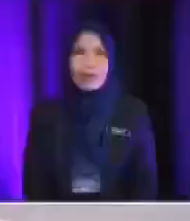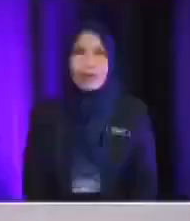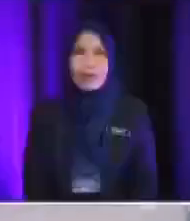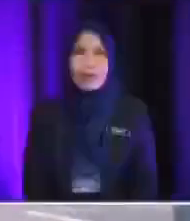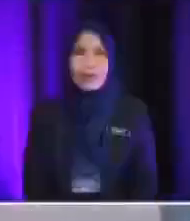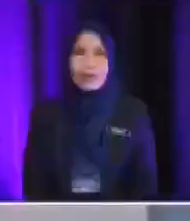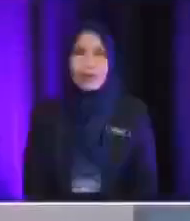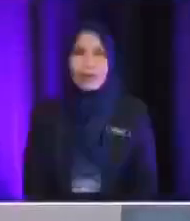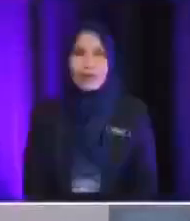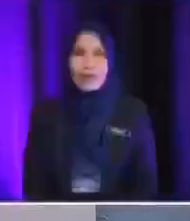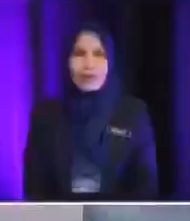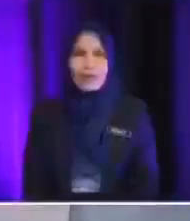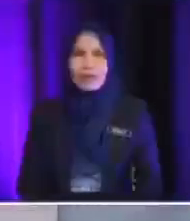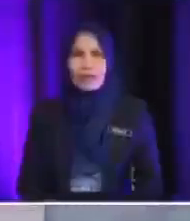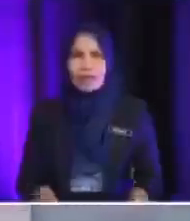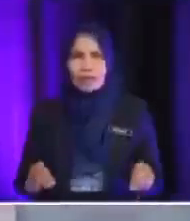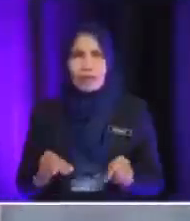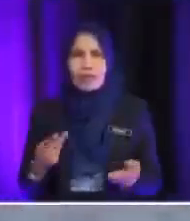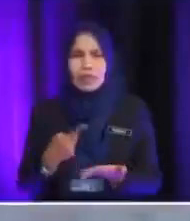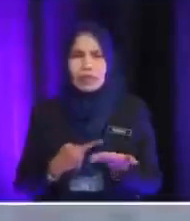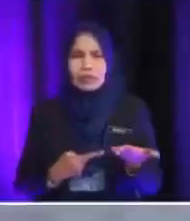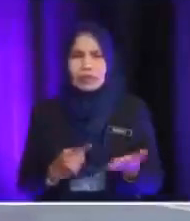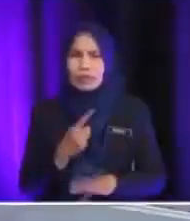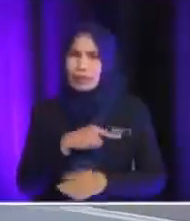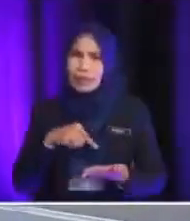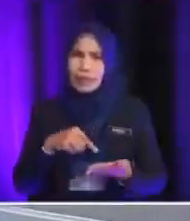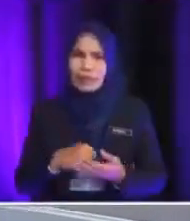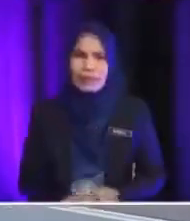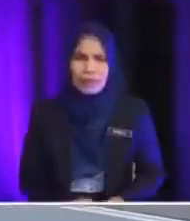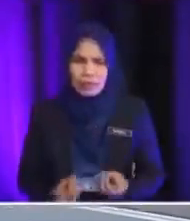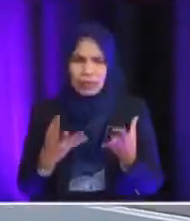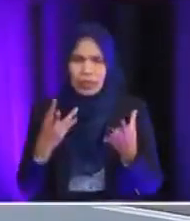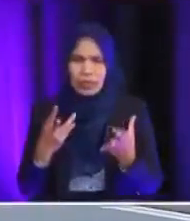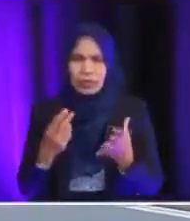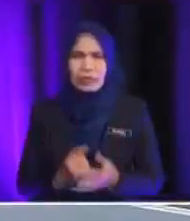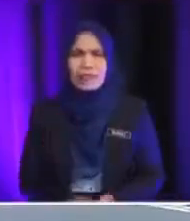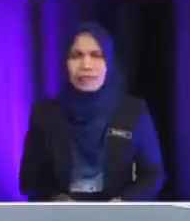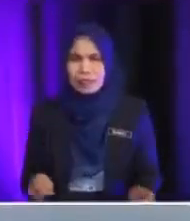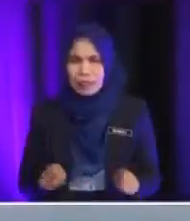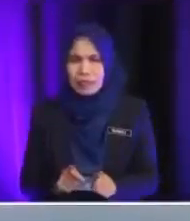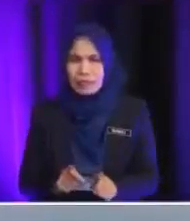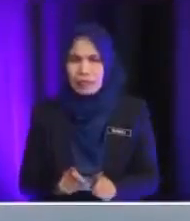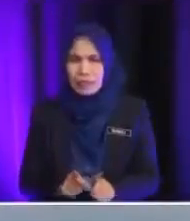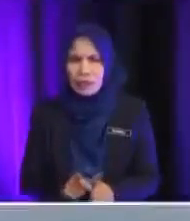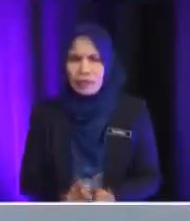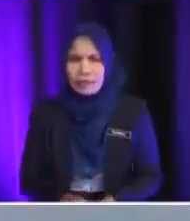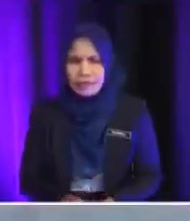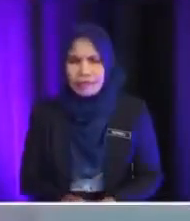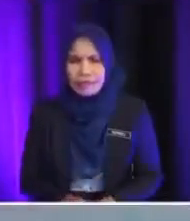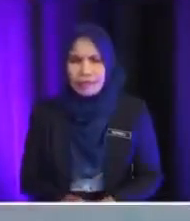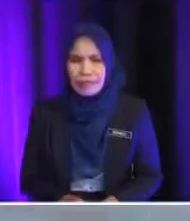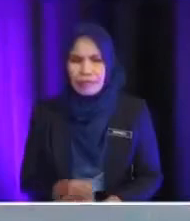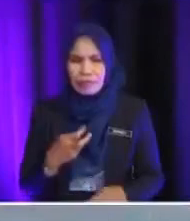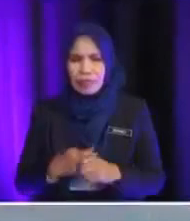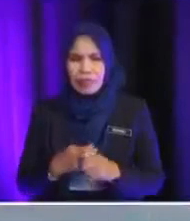Nama siapa hari ni? Banyak je resepi tapi macam susah je nak buat ni. 50 minit lah. Kena